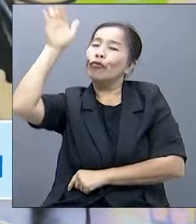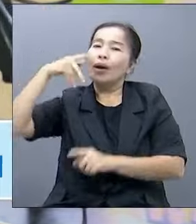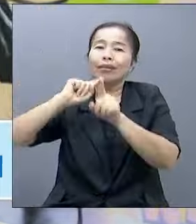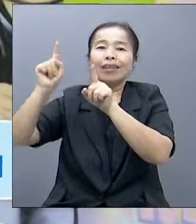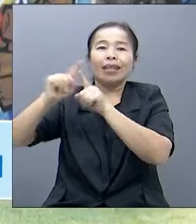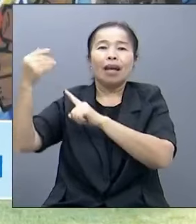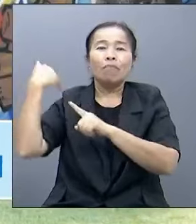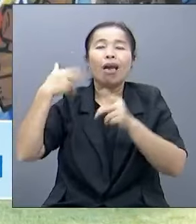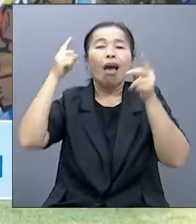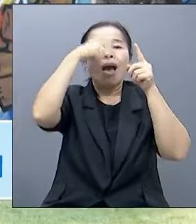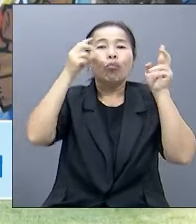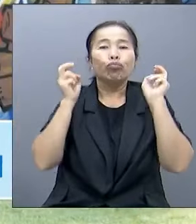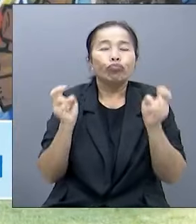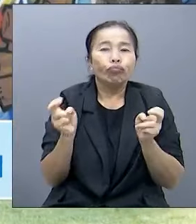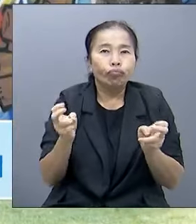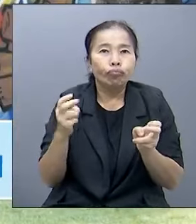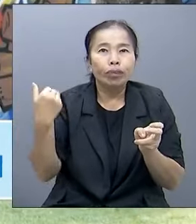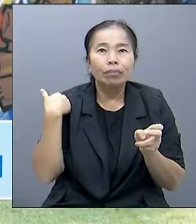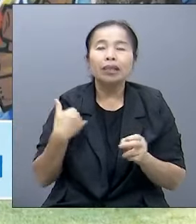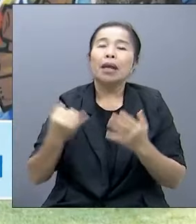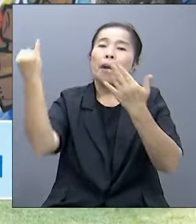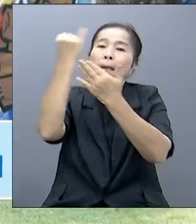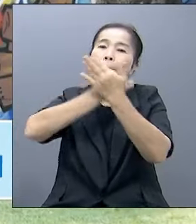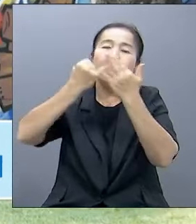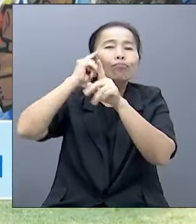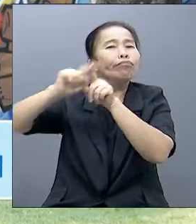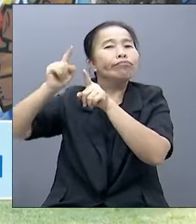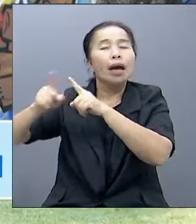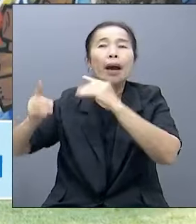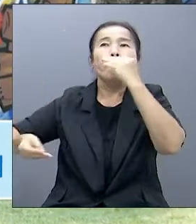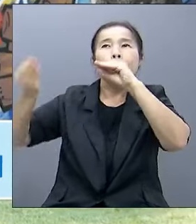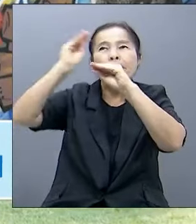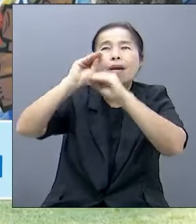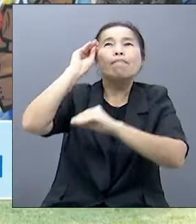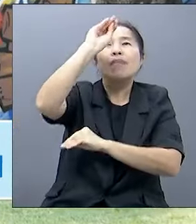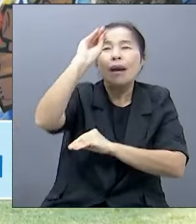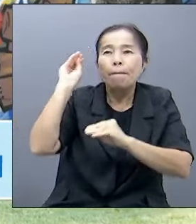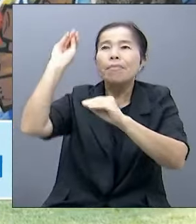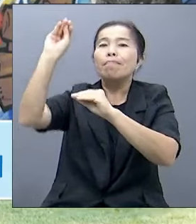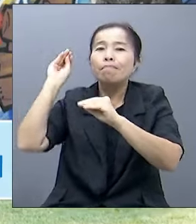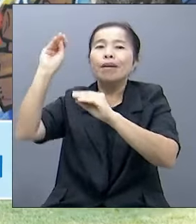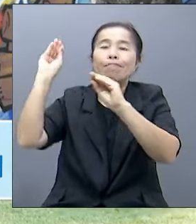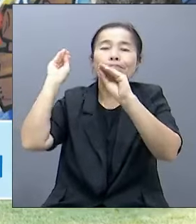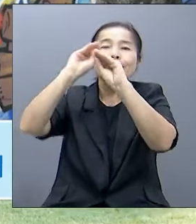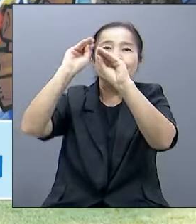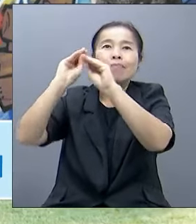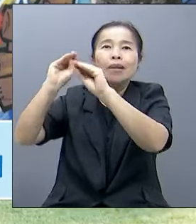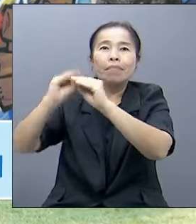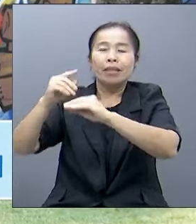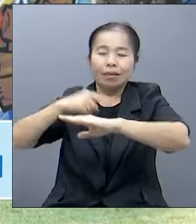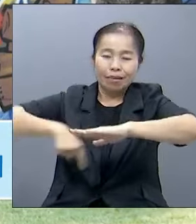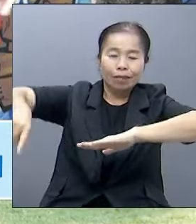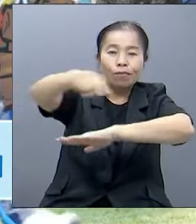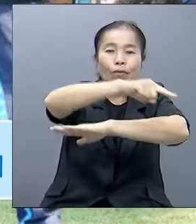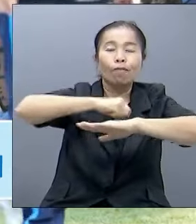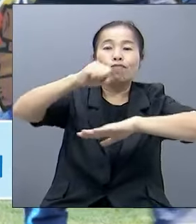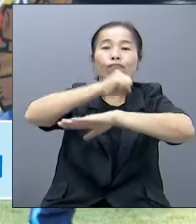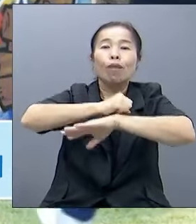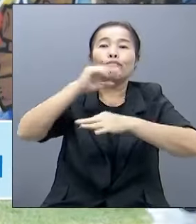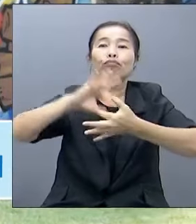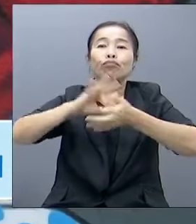การ์ตูนภาพกราฟิกอยากจะค่อยๆเติมให้มันเต็มผนังฟุตบอลทั้งหมดโดยรอบและมันจะเป็นสนาม